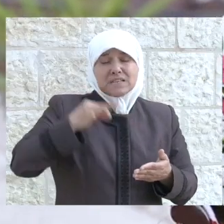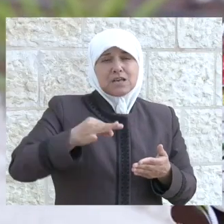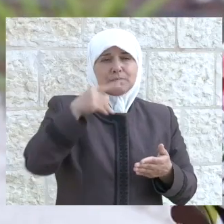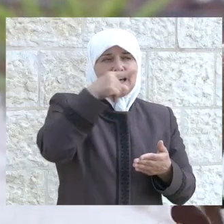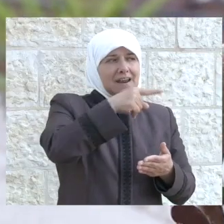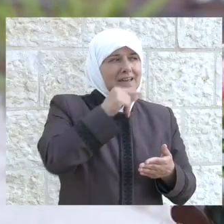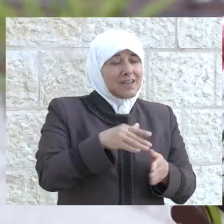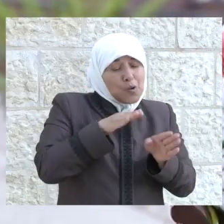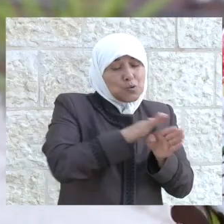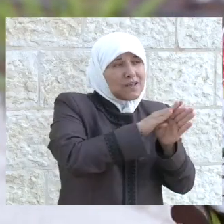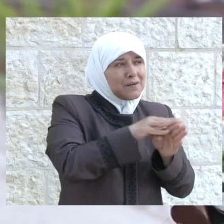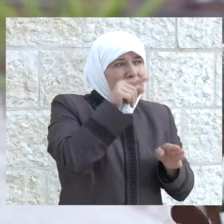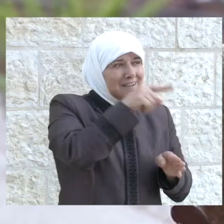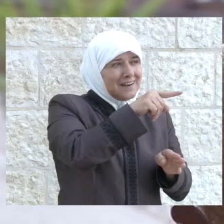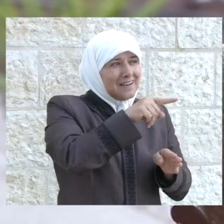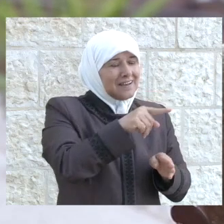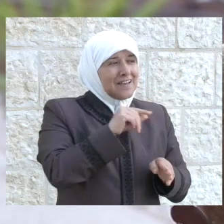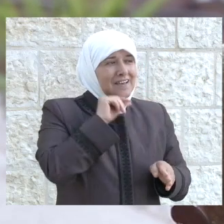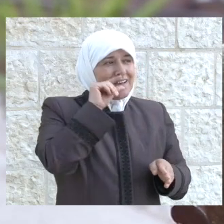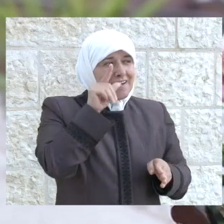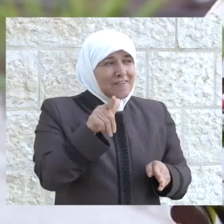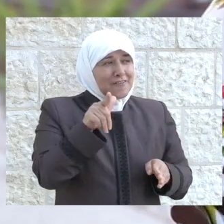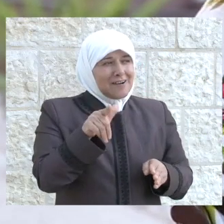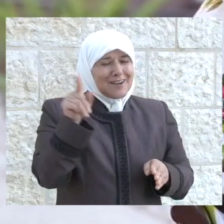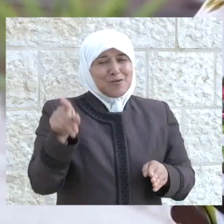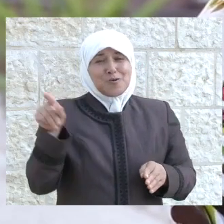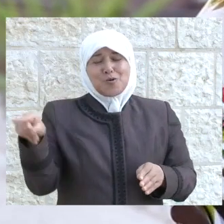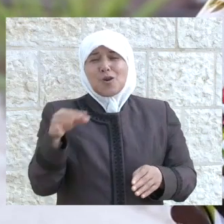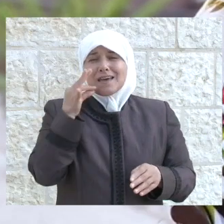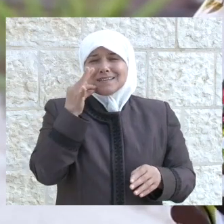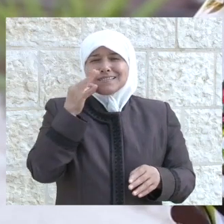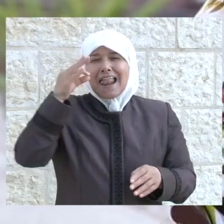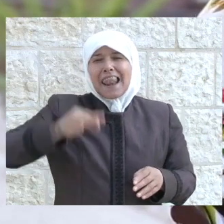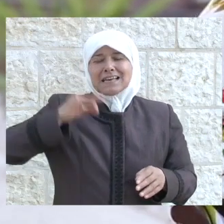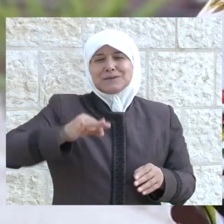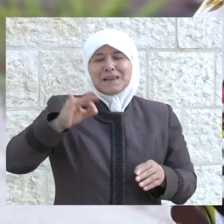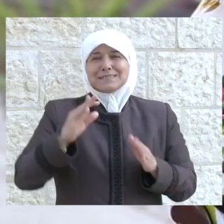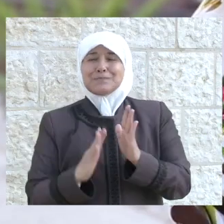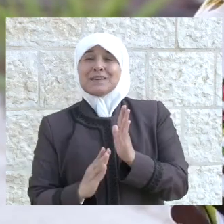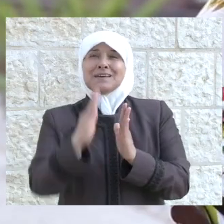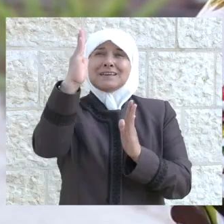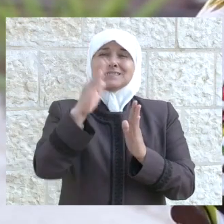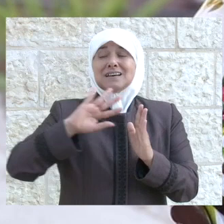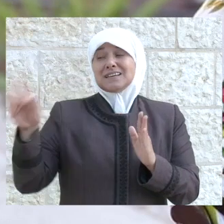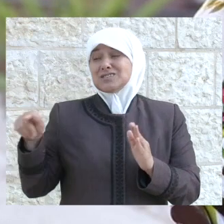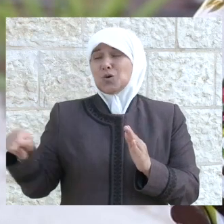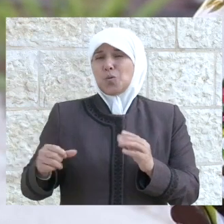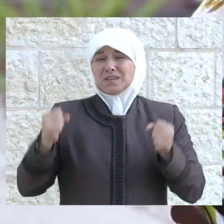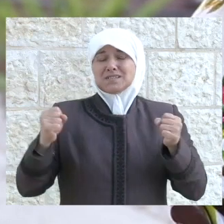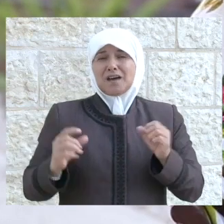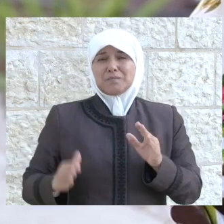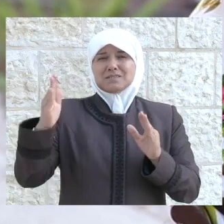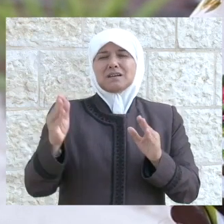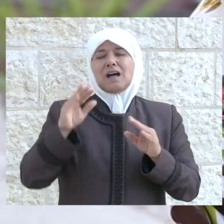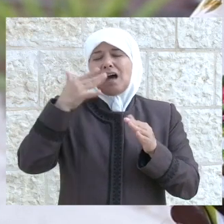في الرواية كانت تحكي: في كل إنسان قمة عليه أن يصعدها، وإلا بقي في القاع مهما صعد من قمم.